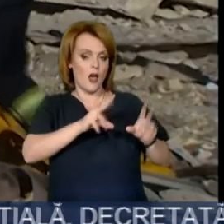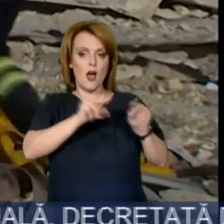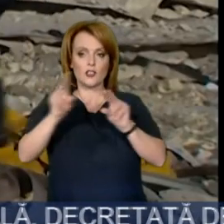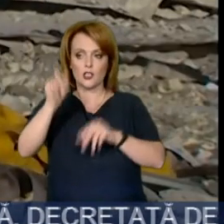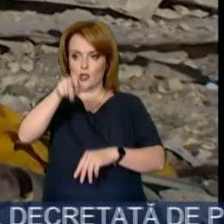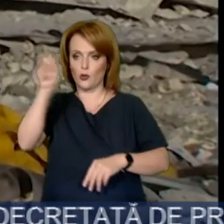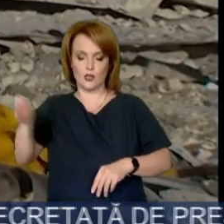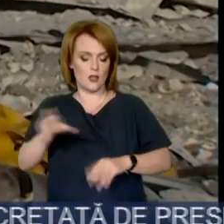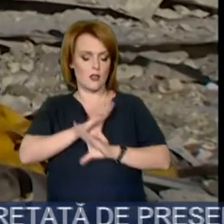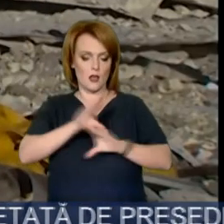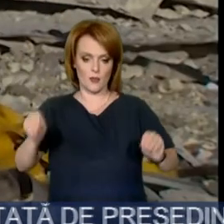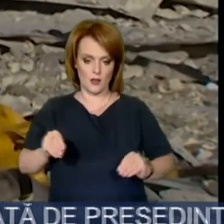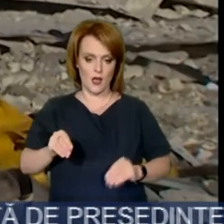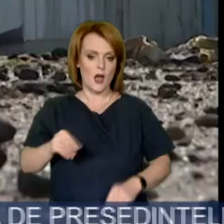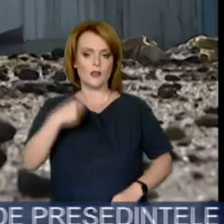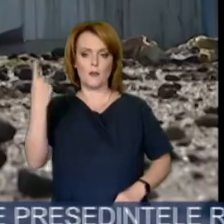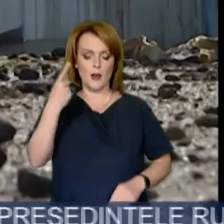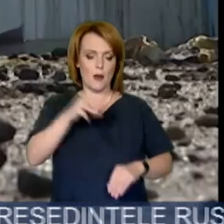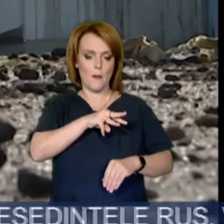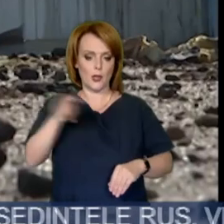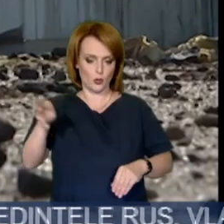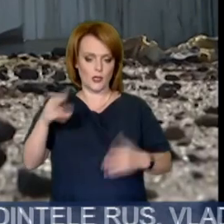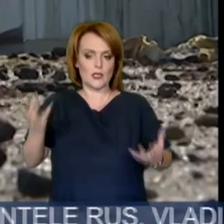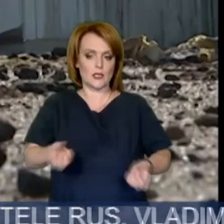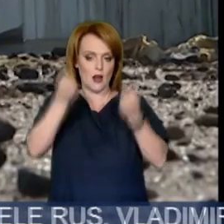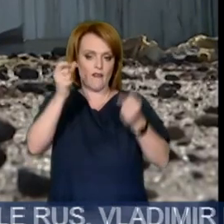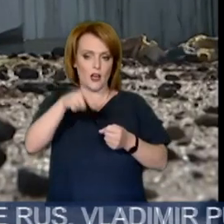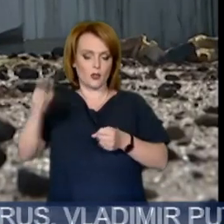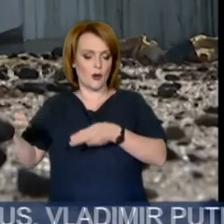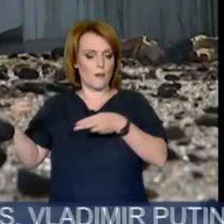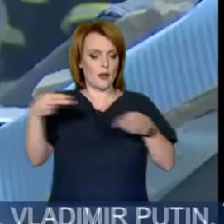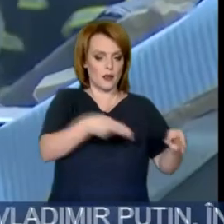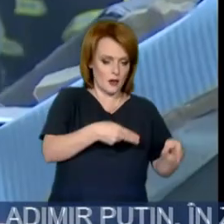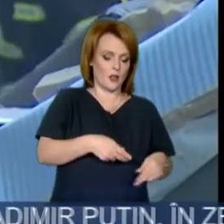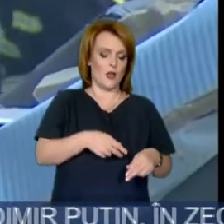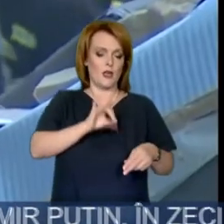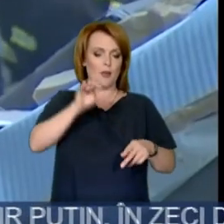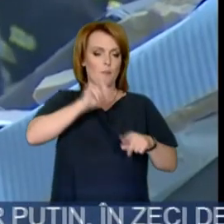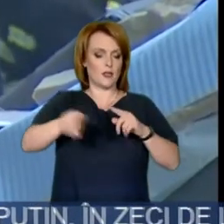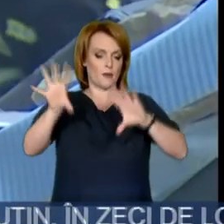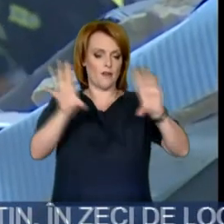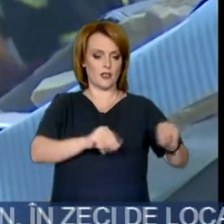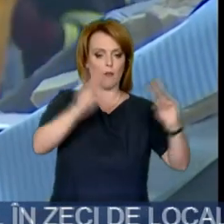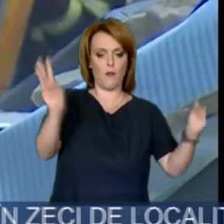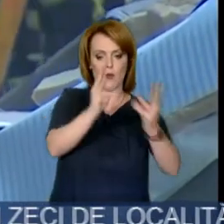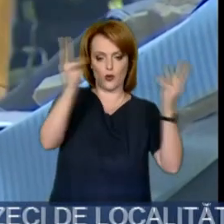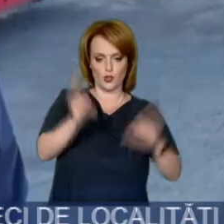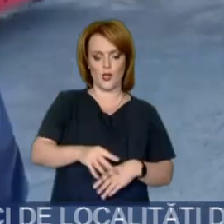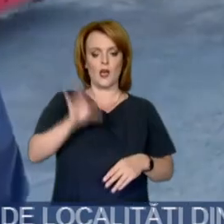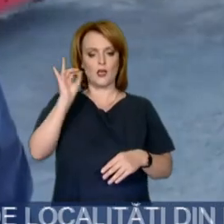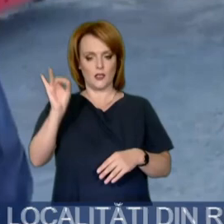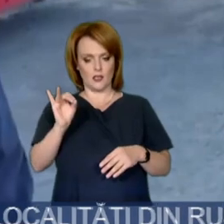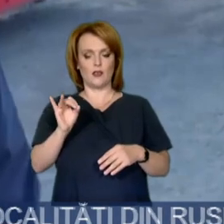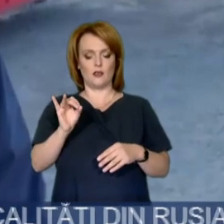din primele minute Salvatorii au efectuat operațiunea de salvare și stingerea incendiilor dar și au realizat lucrări de